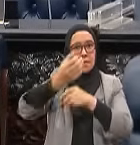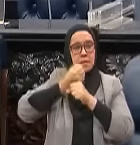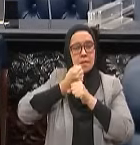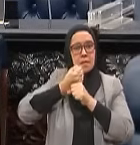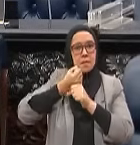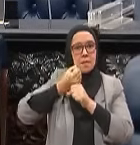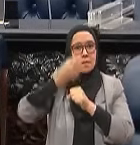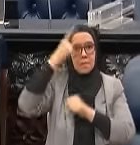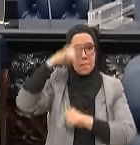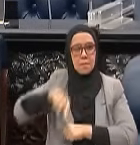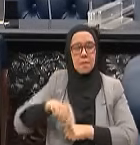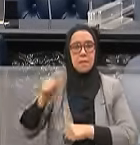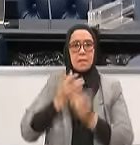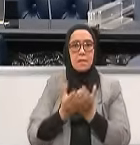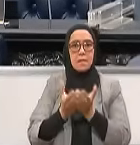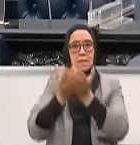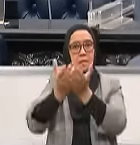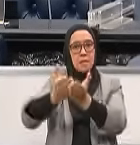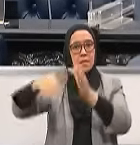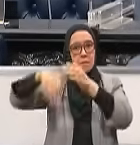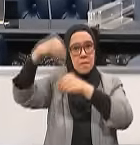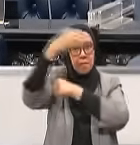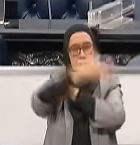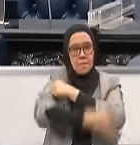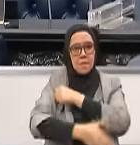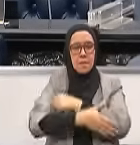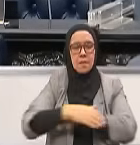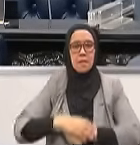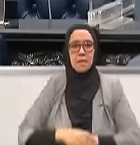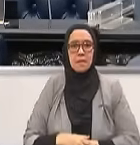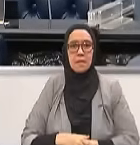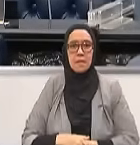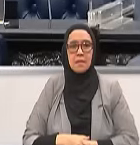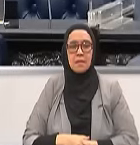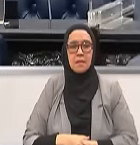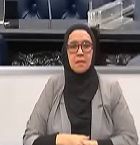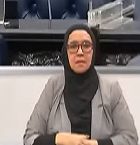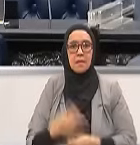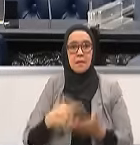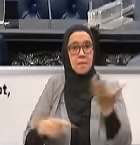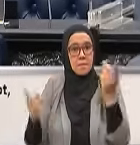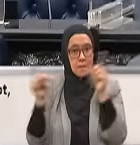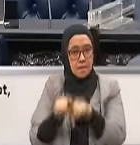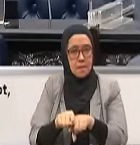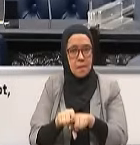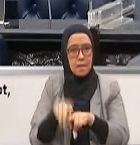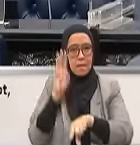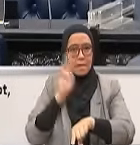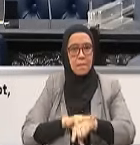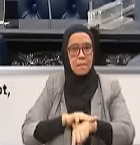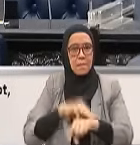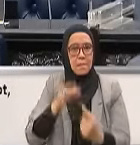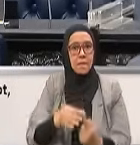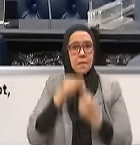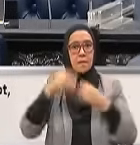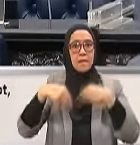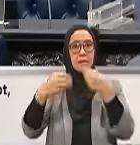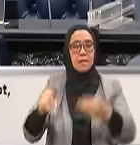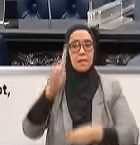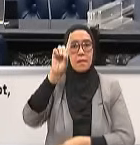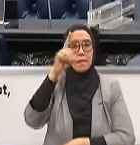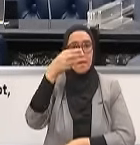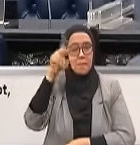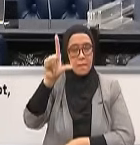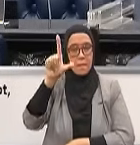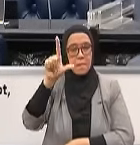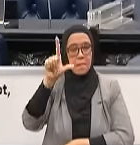ISL apa ukulele smase pengecualian diberikan ISL hanya di pohon Setelah sebuah